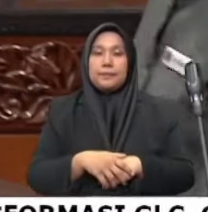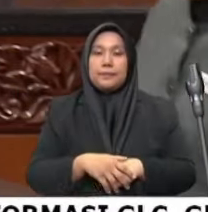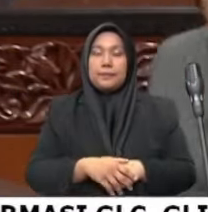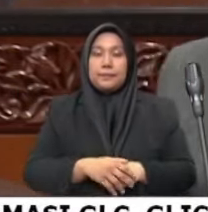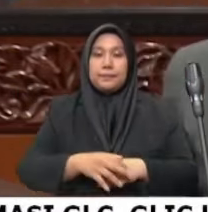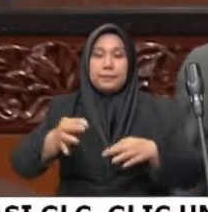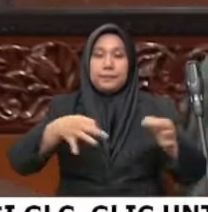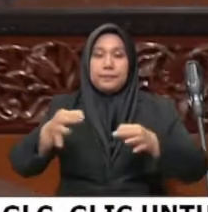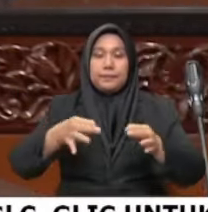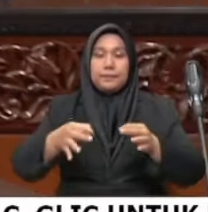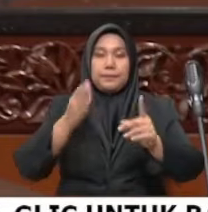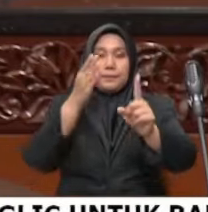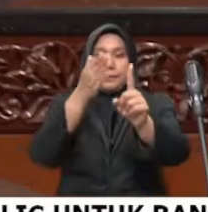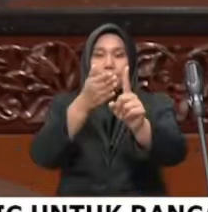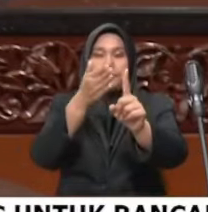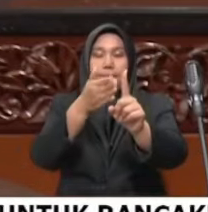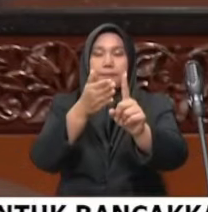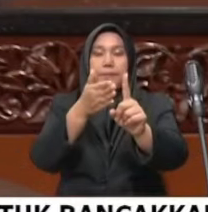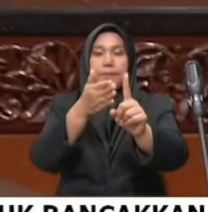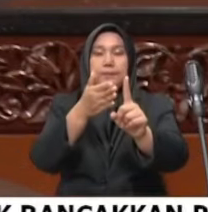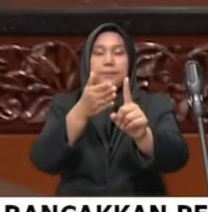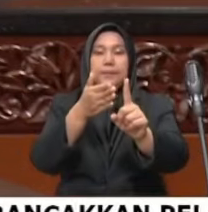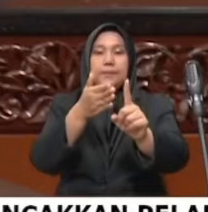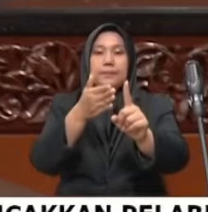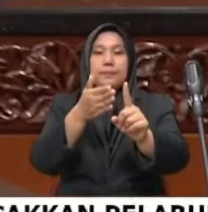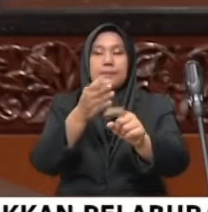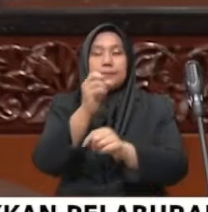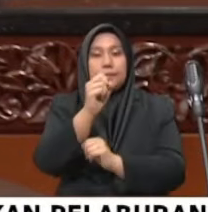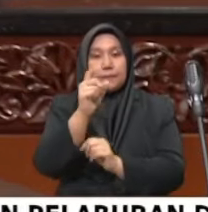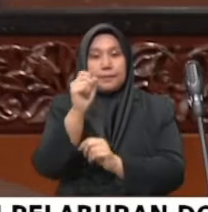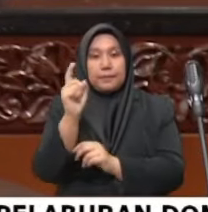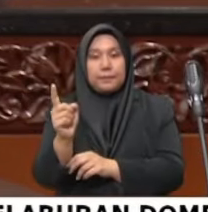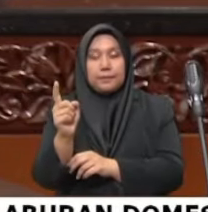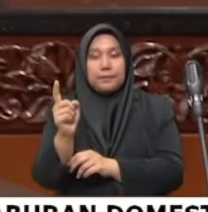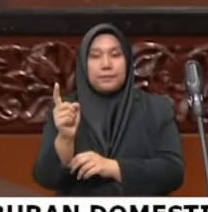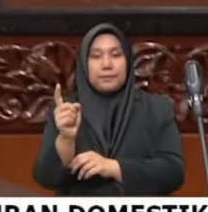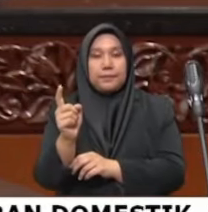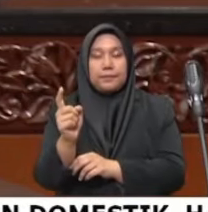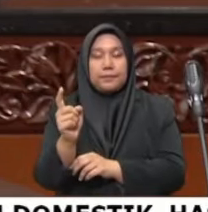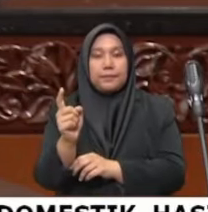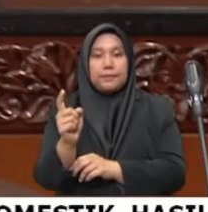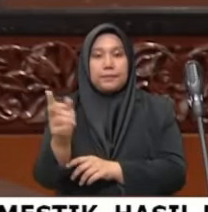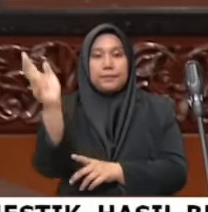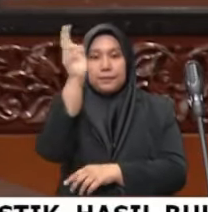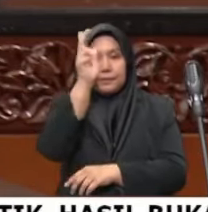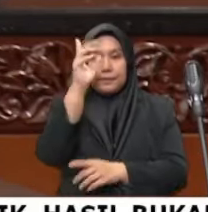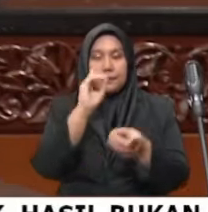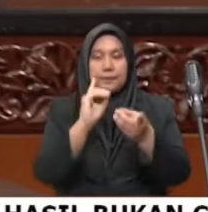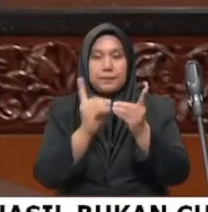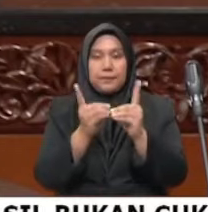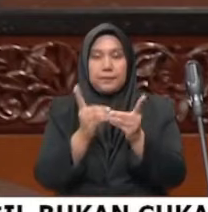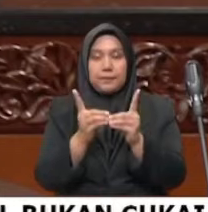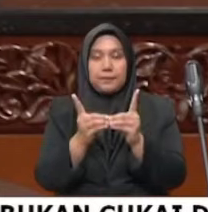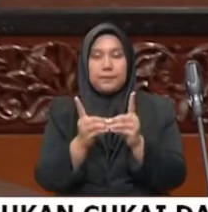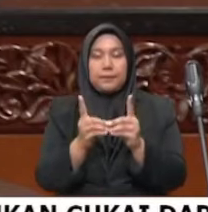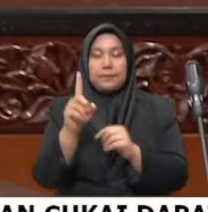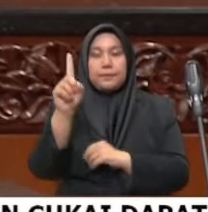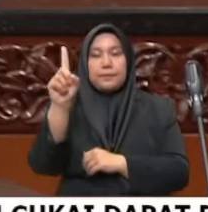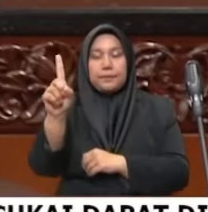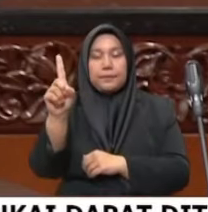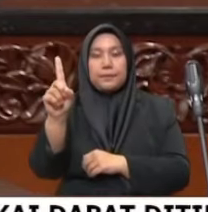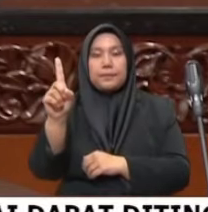tuju. Hala tuju, kadang-kadang hala tuju kerajaan digital ini. Satu tujuannya,